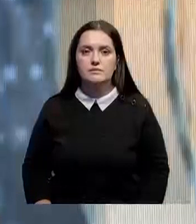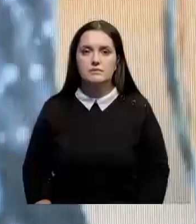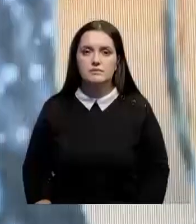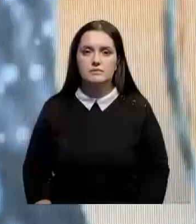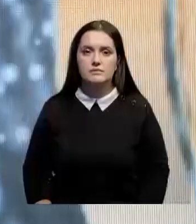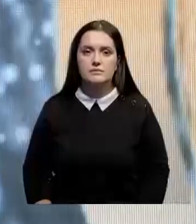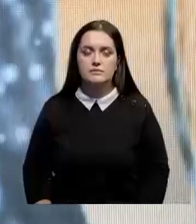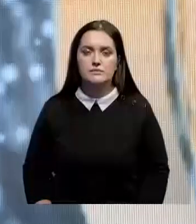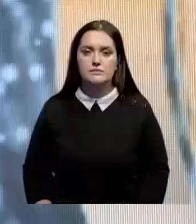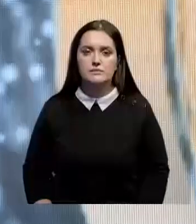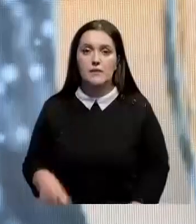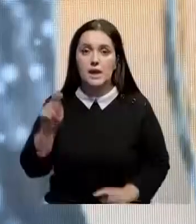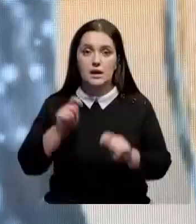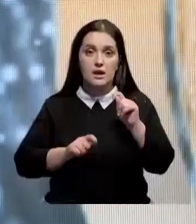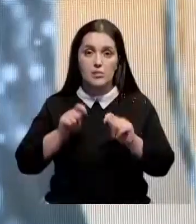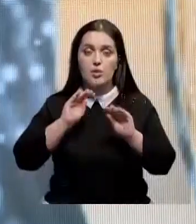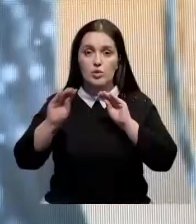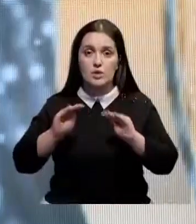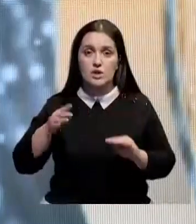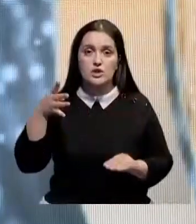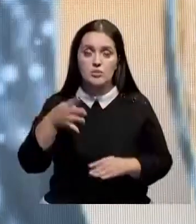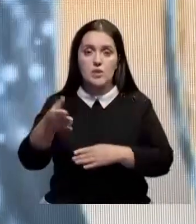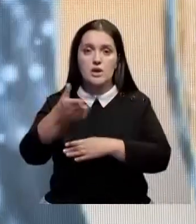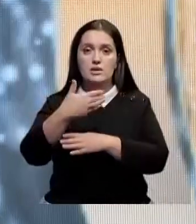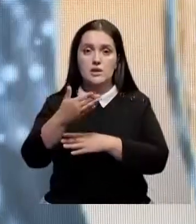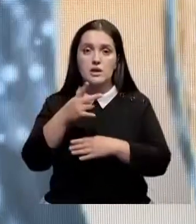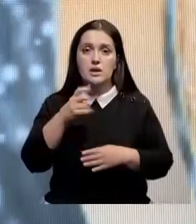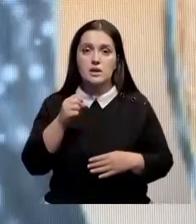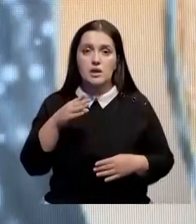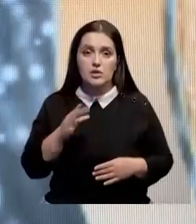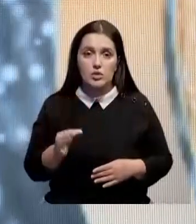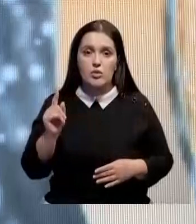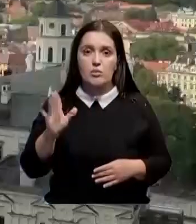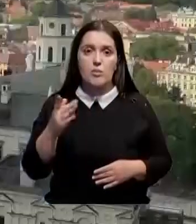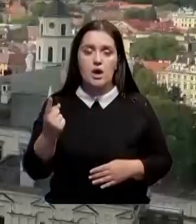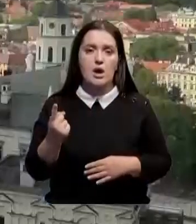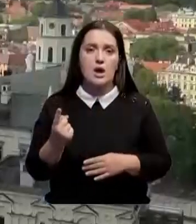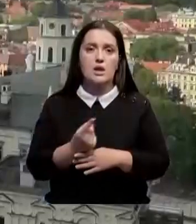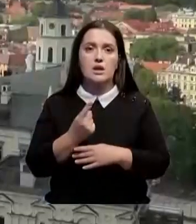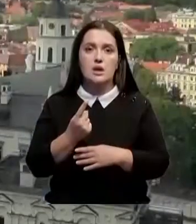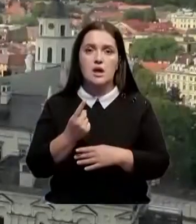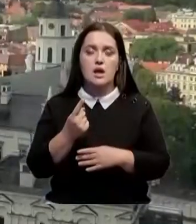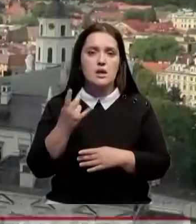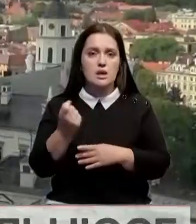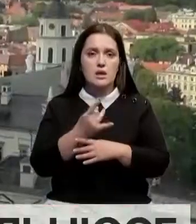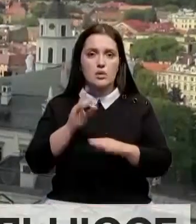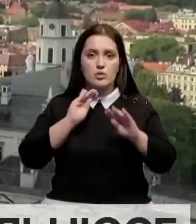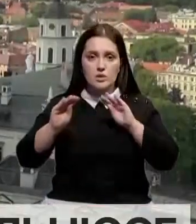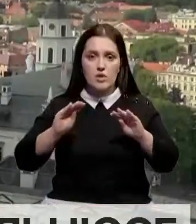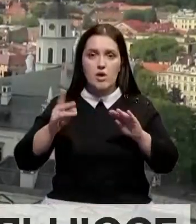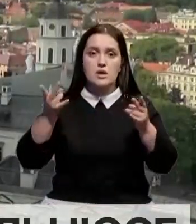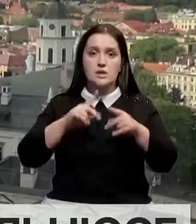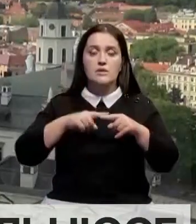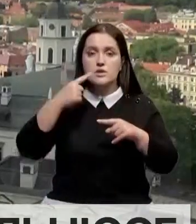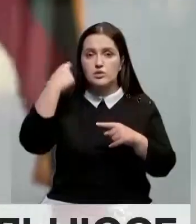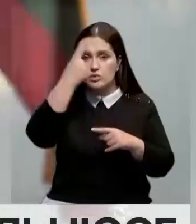Но вернемся в Вильнюс. К саммиту город украсили почти 4000 флагов НАТО. Они, кстати, не будут одноразовым украшением,